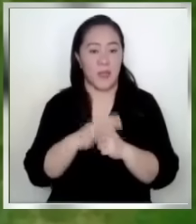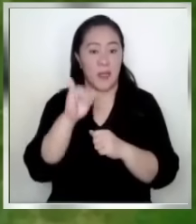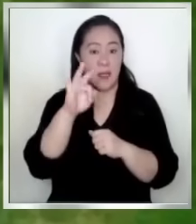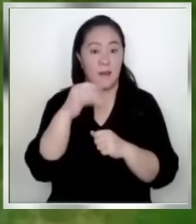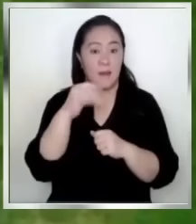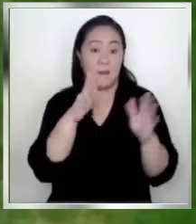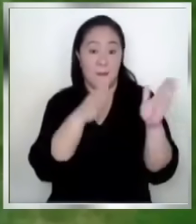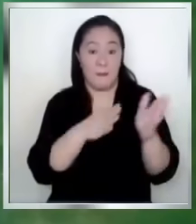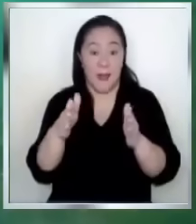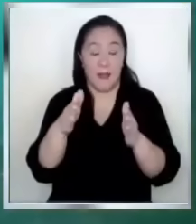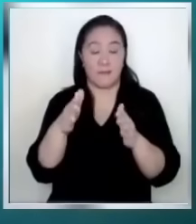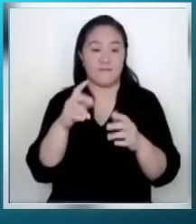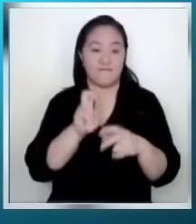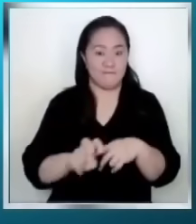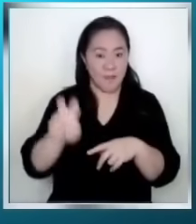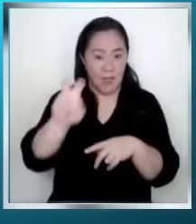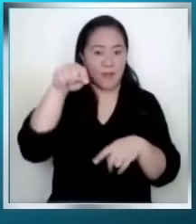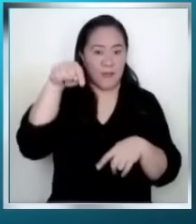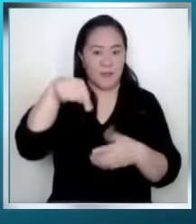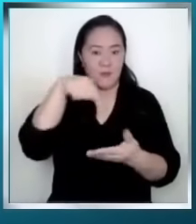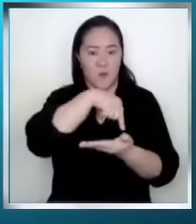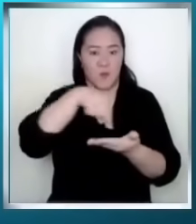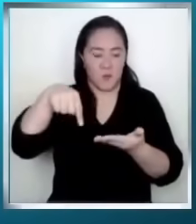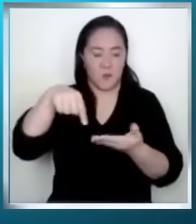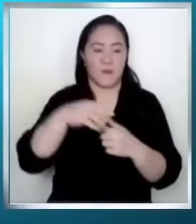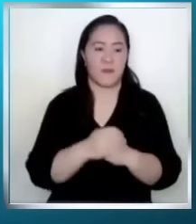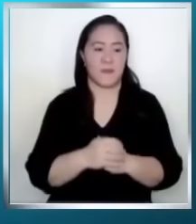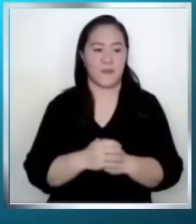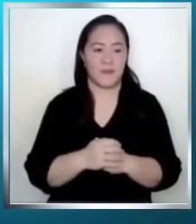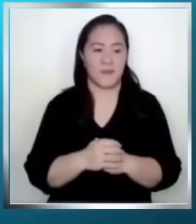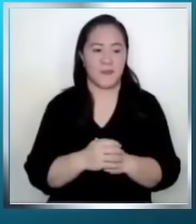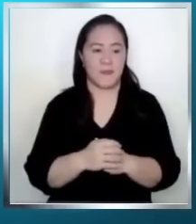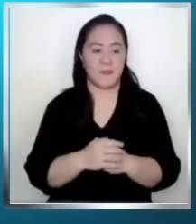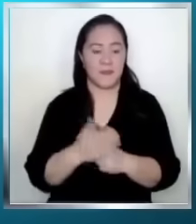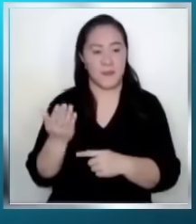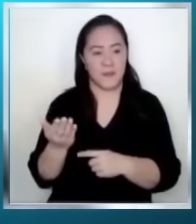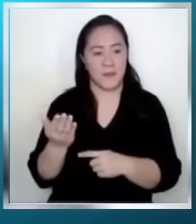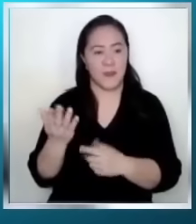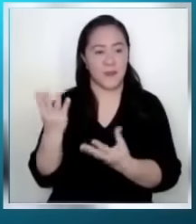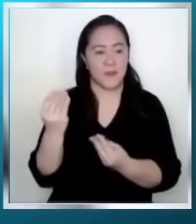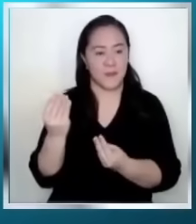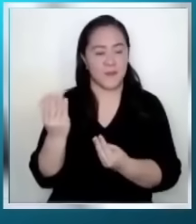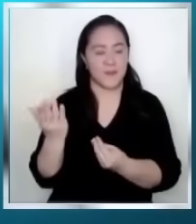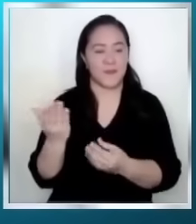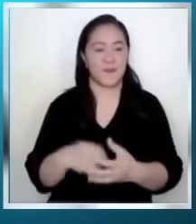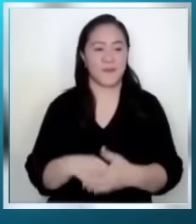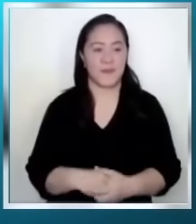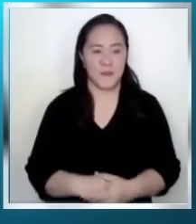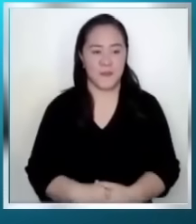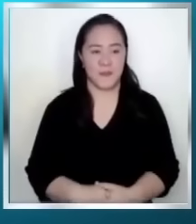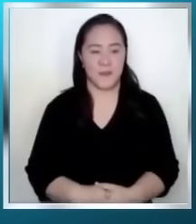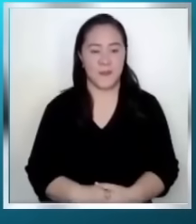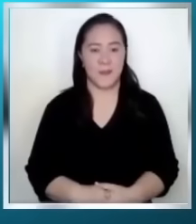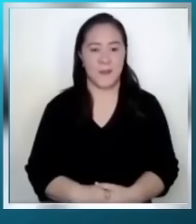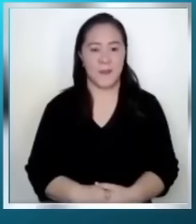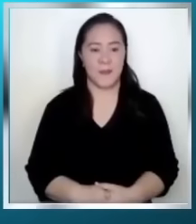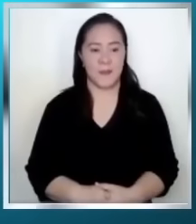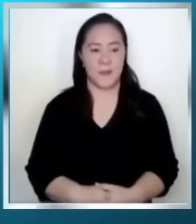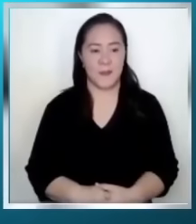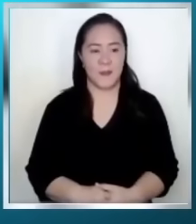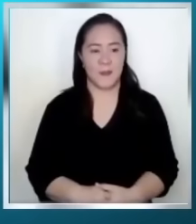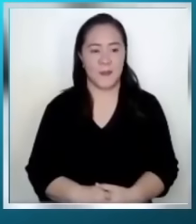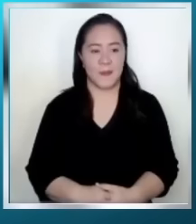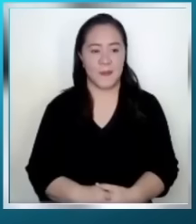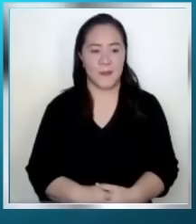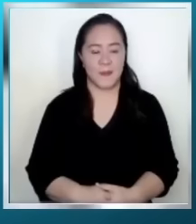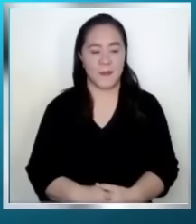weekend. Yan ho muna ang latest sa lagay ng panahon. Ako po si Maureen Shrivers para sa GMA Integrated News Weather Center. Kami ang inyong maasahan, anuman